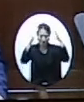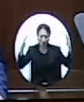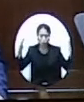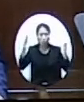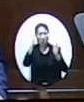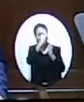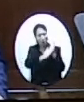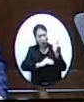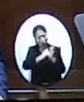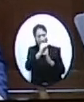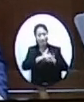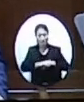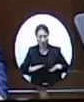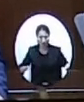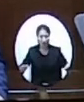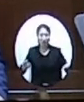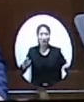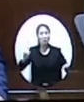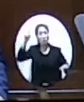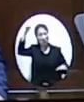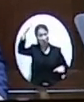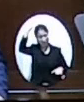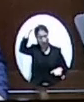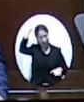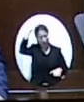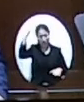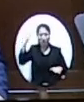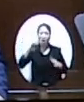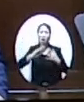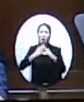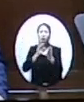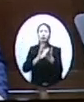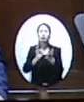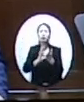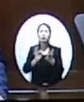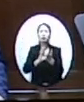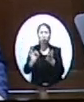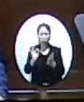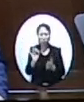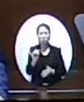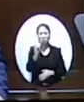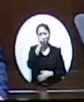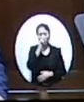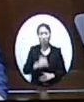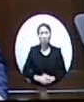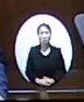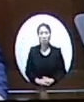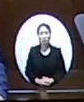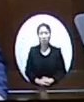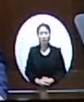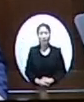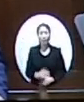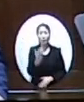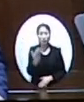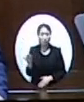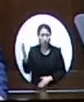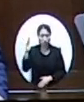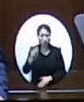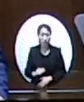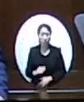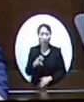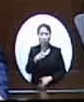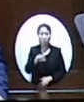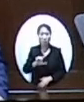벽체, 바닥 타일, 천장 등 건축 자재 원료로 사용되었습니다. 하지만